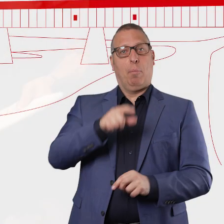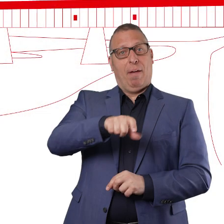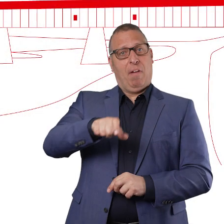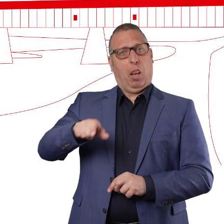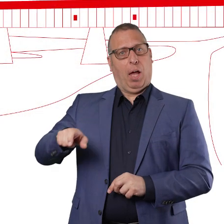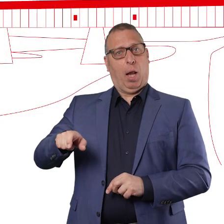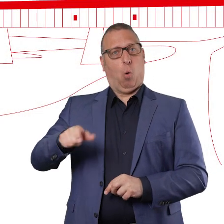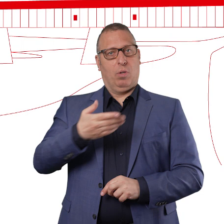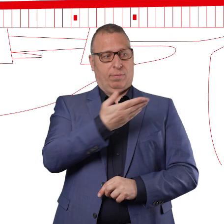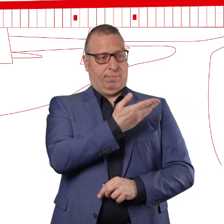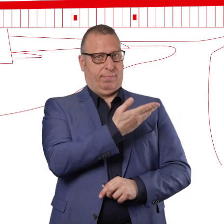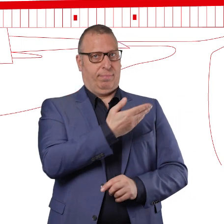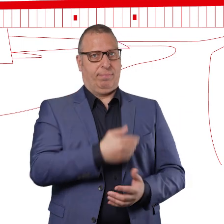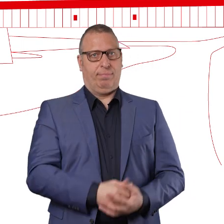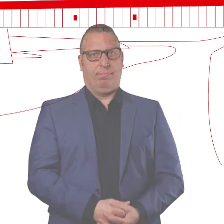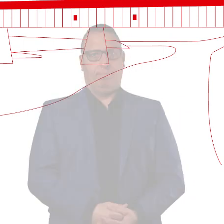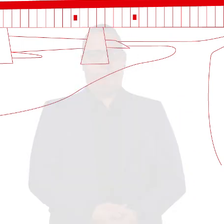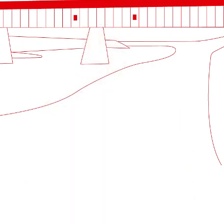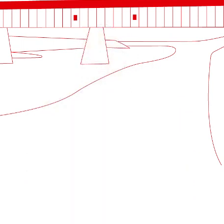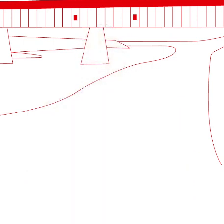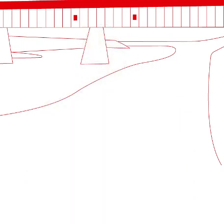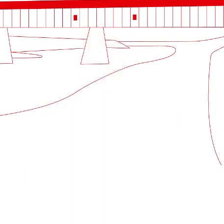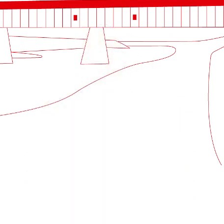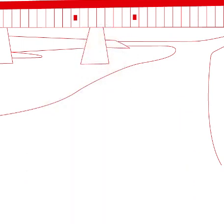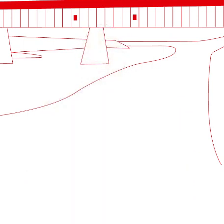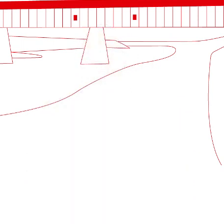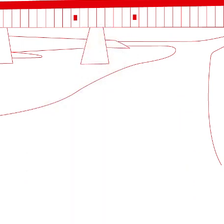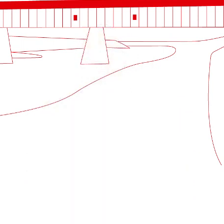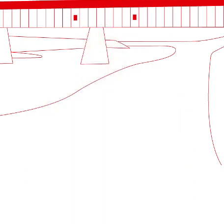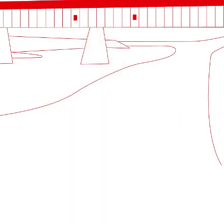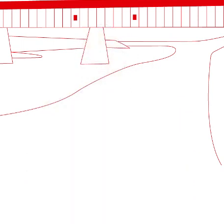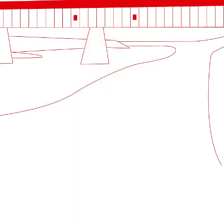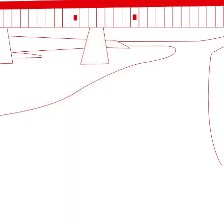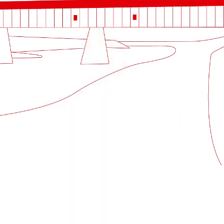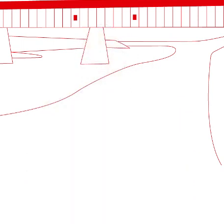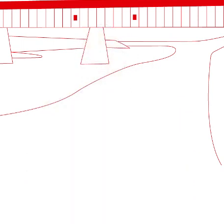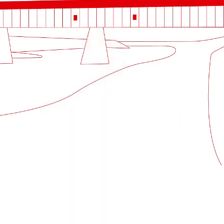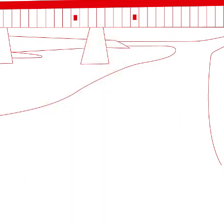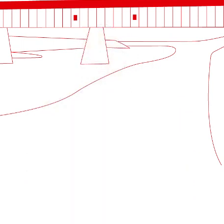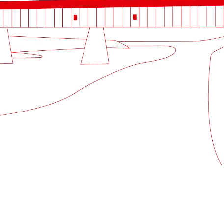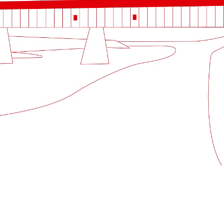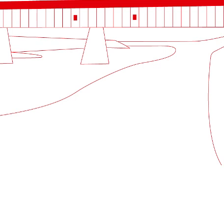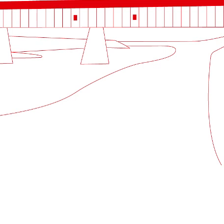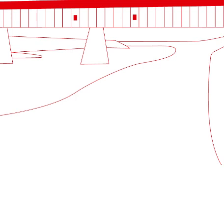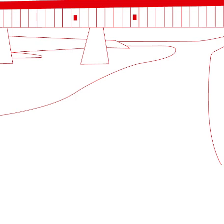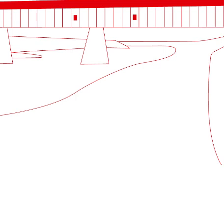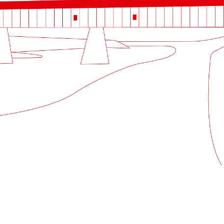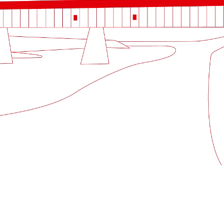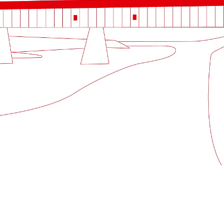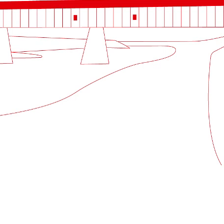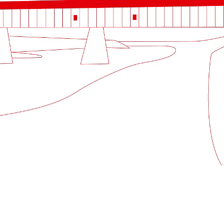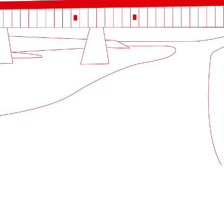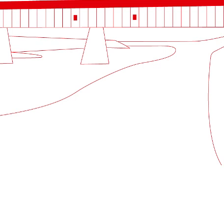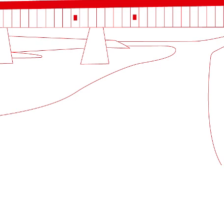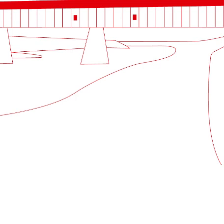die Bevölkerung am 29. April in Vaduz und Sevela, also rund um die Alte Rheinbrücke. Dort wird der